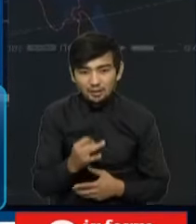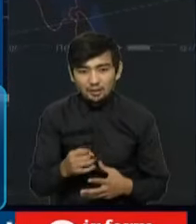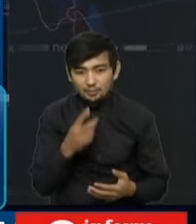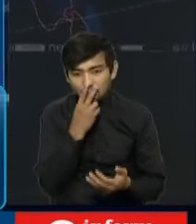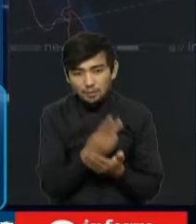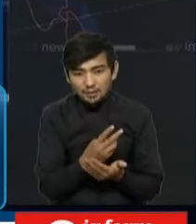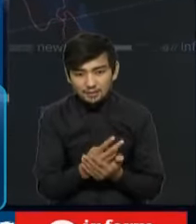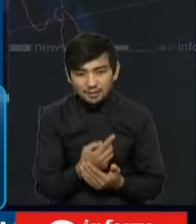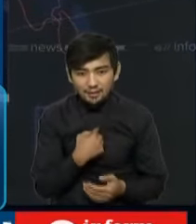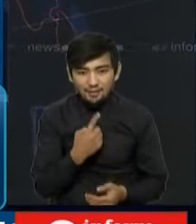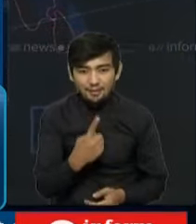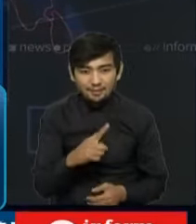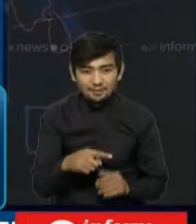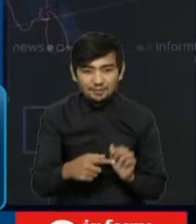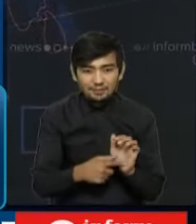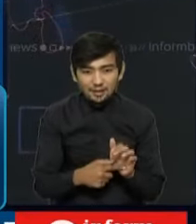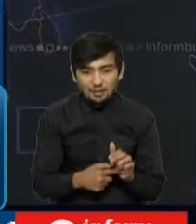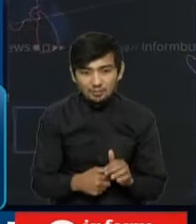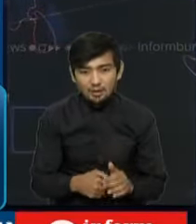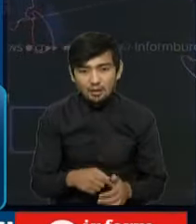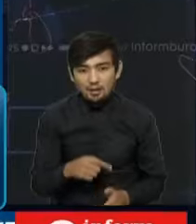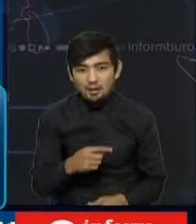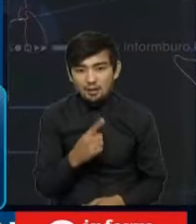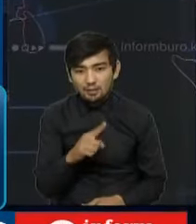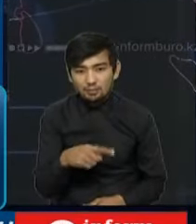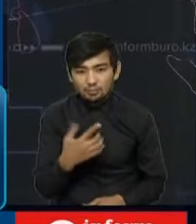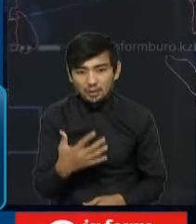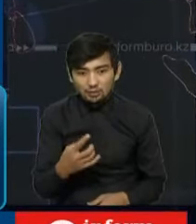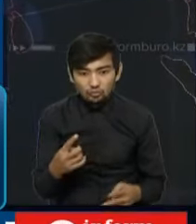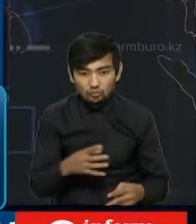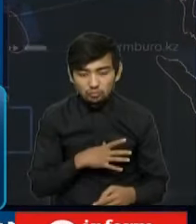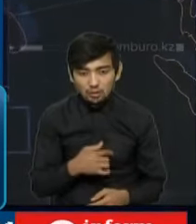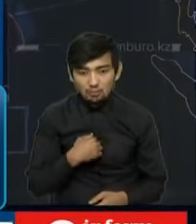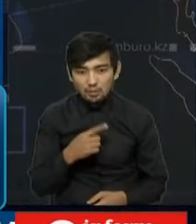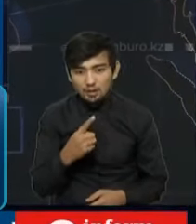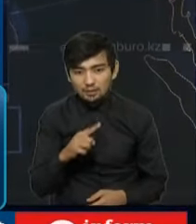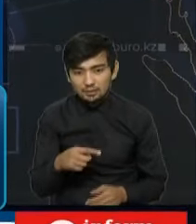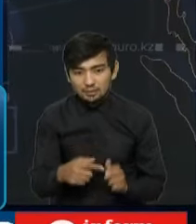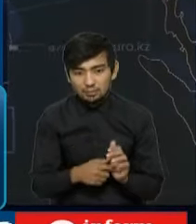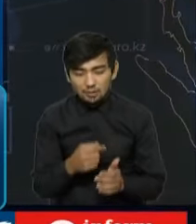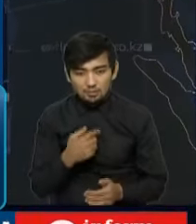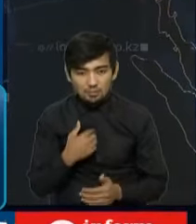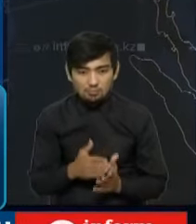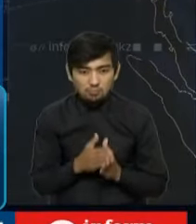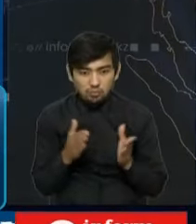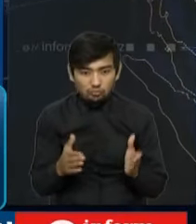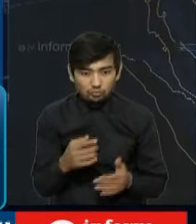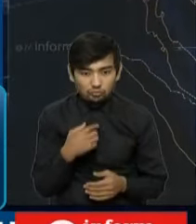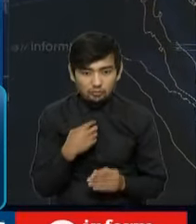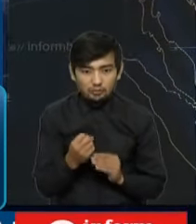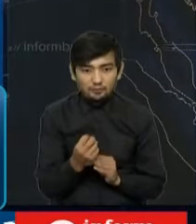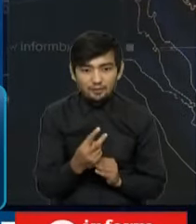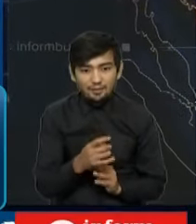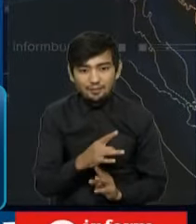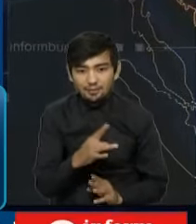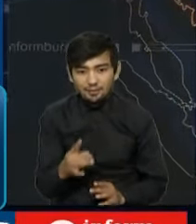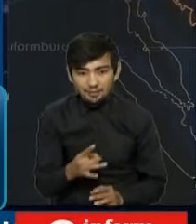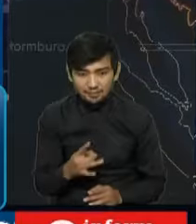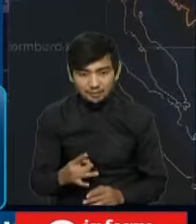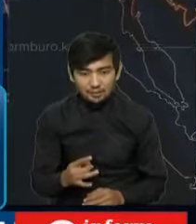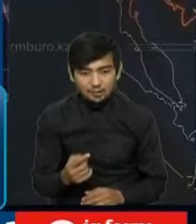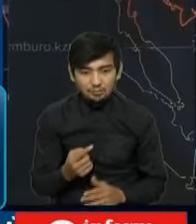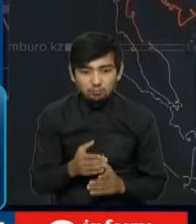показатель 1 к 7, то есть 1 к 500 должно быть. 1 к 7, то есть разница большая, вы видите, там в 11-12 раз